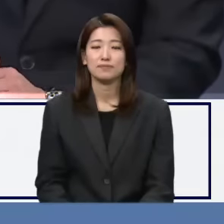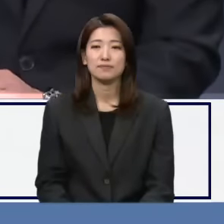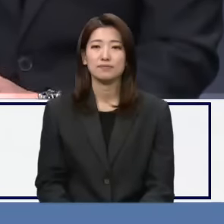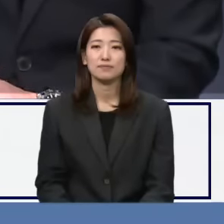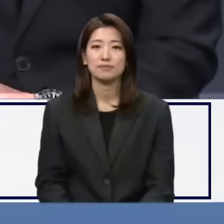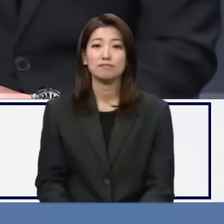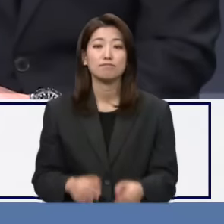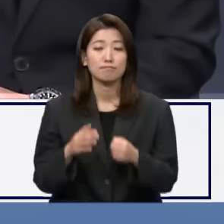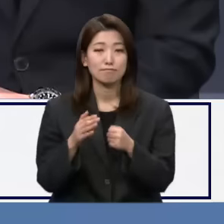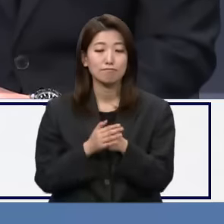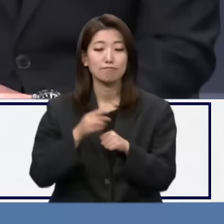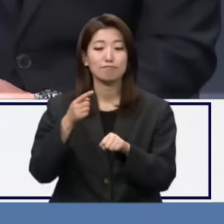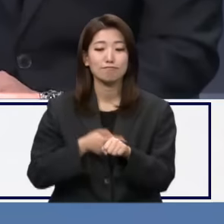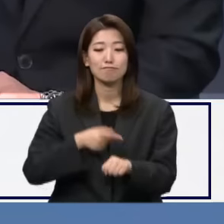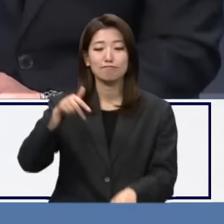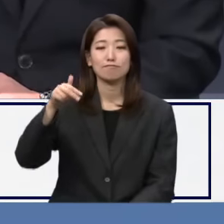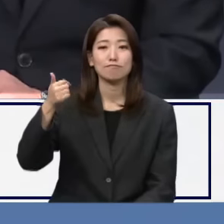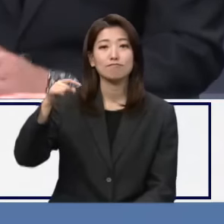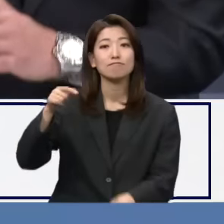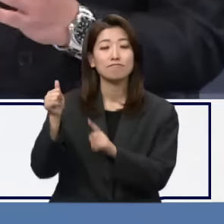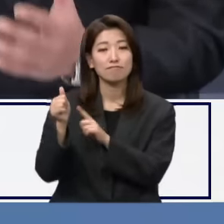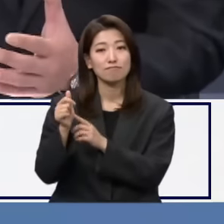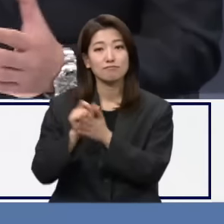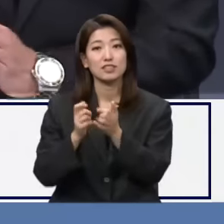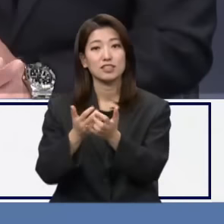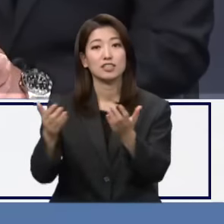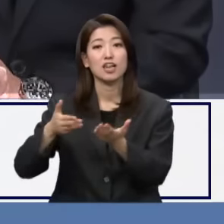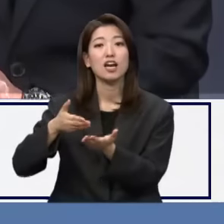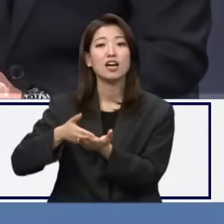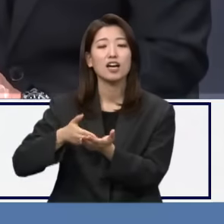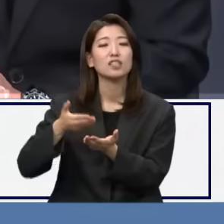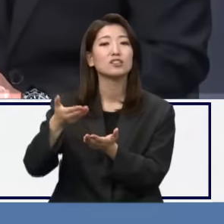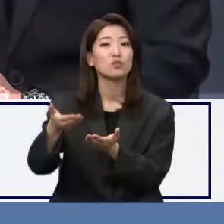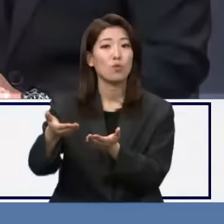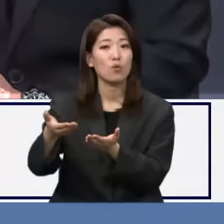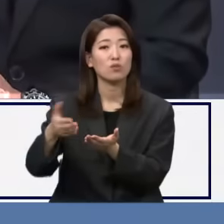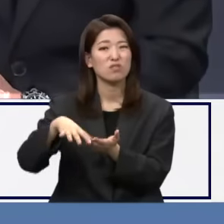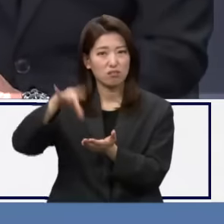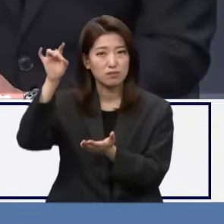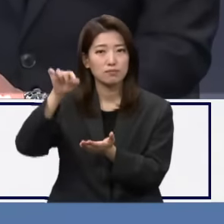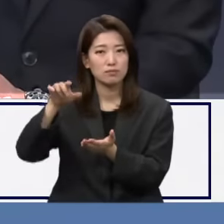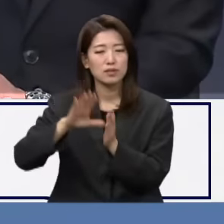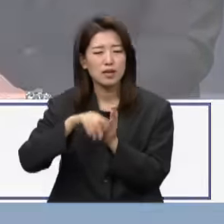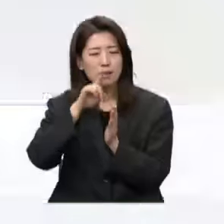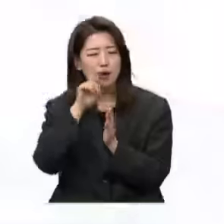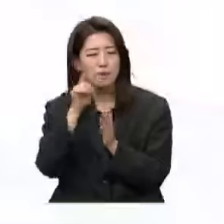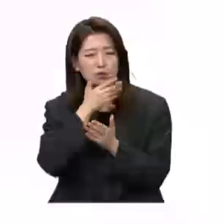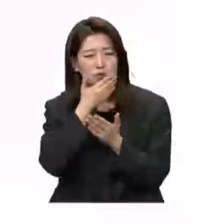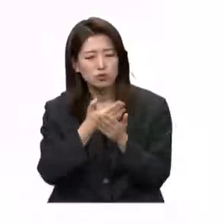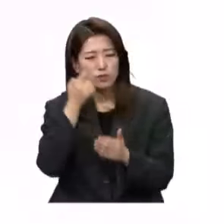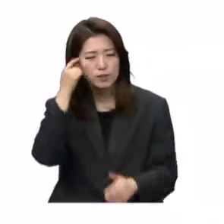첫 번째 기자 회견을 하면서 무슨 말씀을 드릴까 저희도 많이 고민을 했는데요네